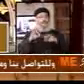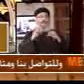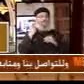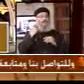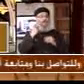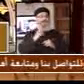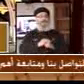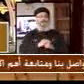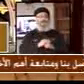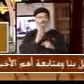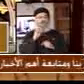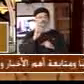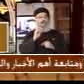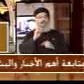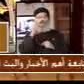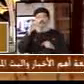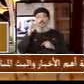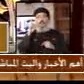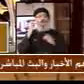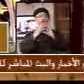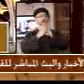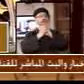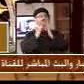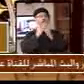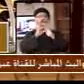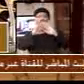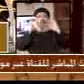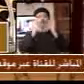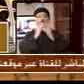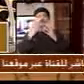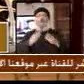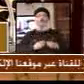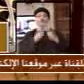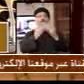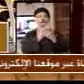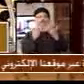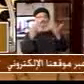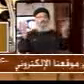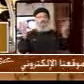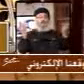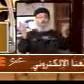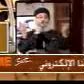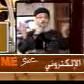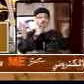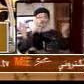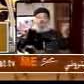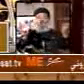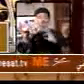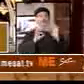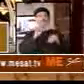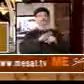الكم، فهو صاحب الكل وهو معطي الكل، وهو يبحث